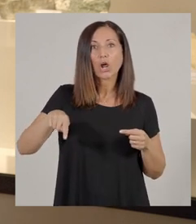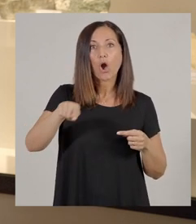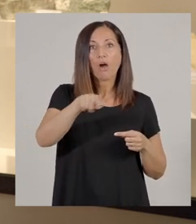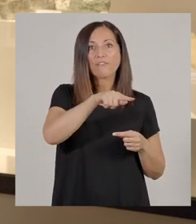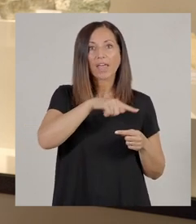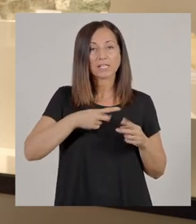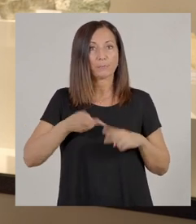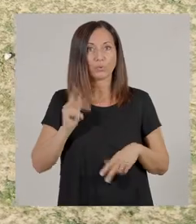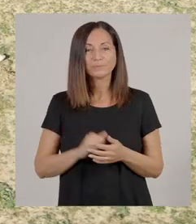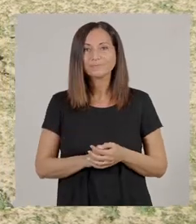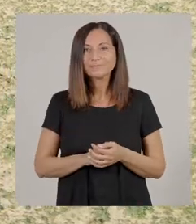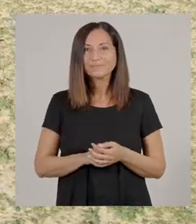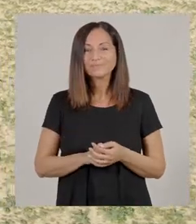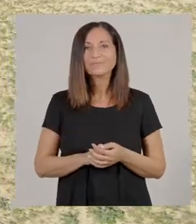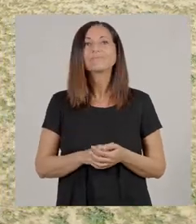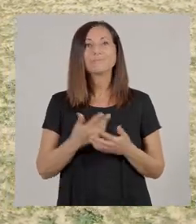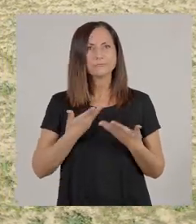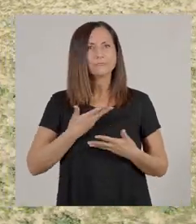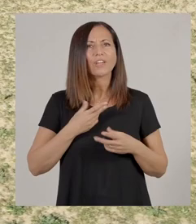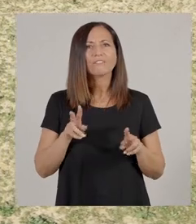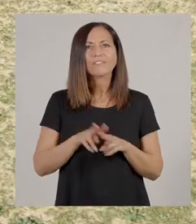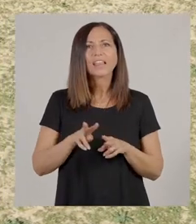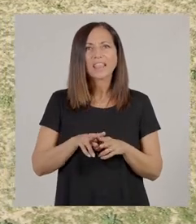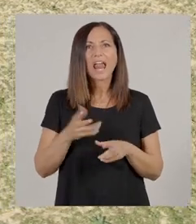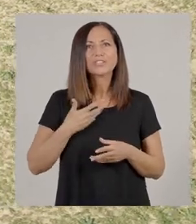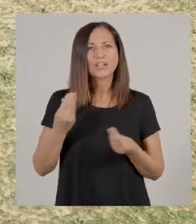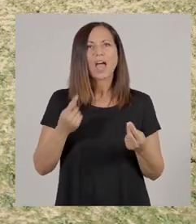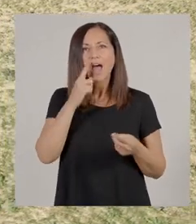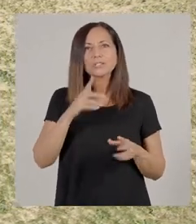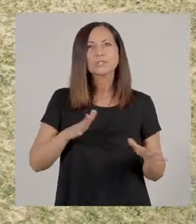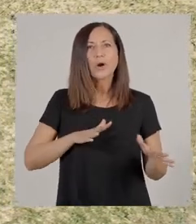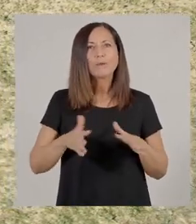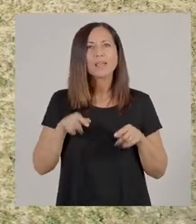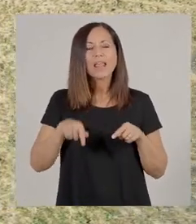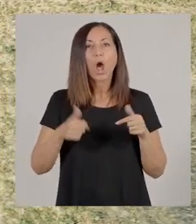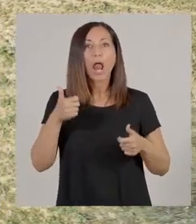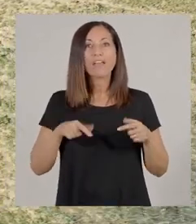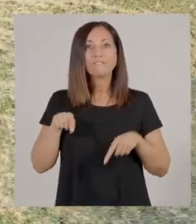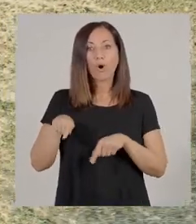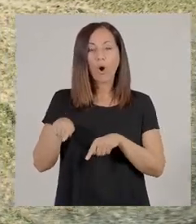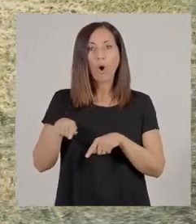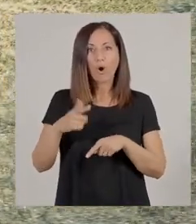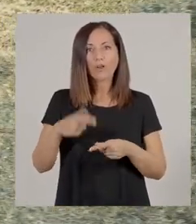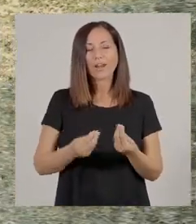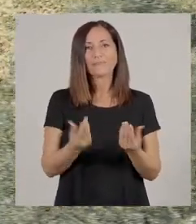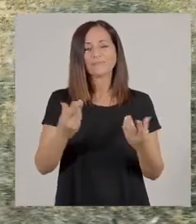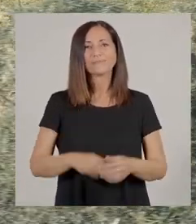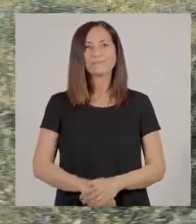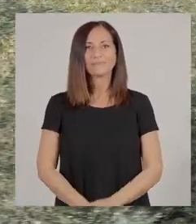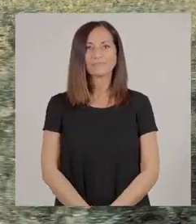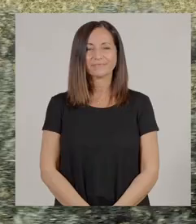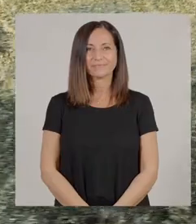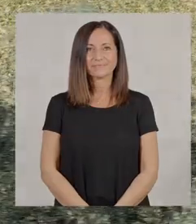di circonferenza. Ci sono alcuni fratelli che assomigliano molto all'olivone, stanno venendo su.